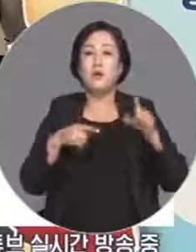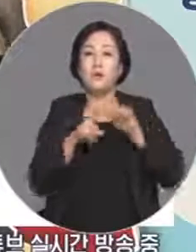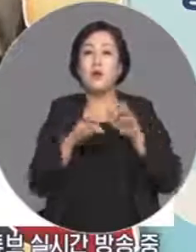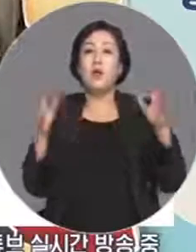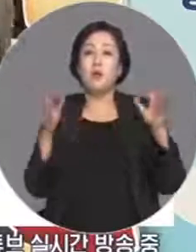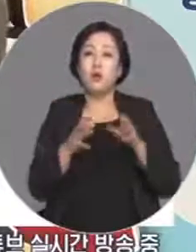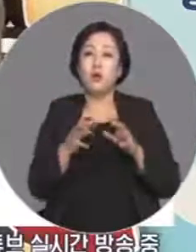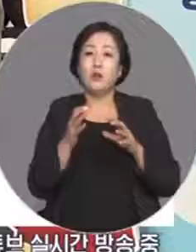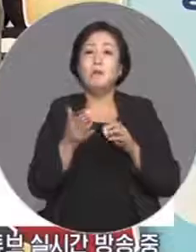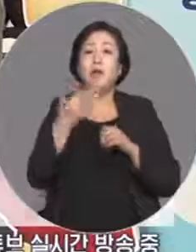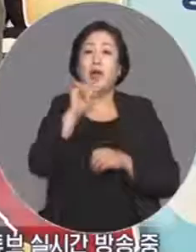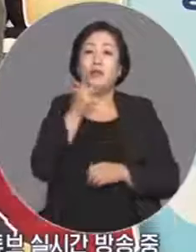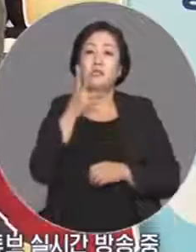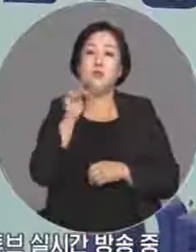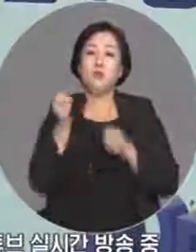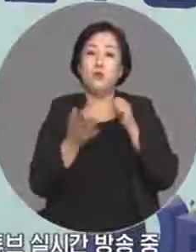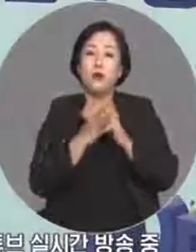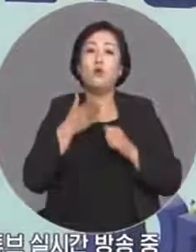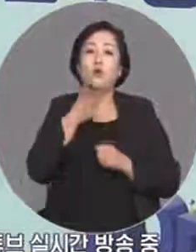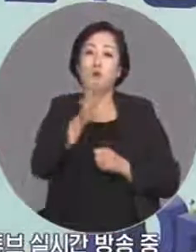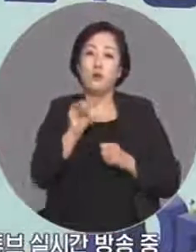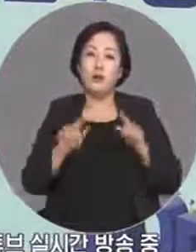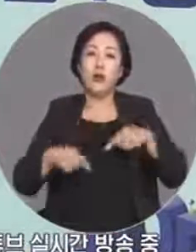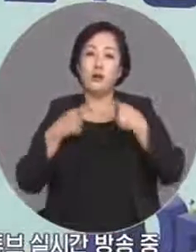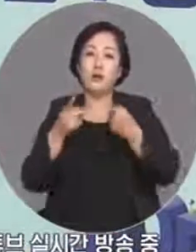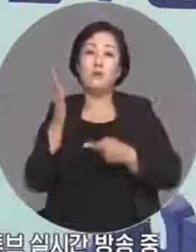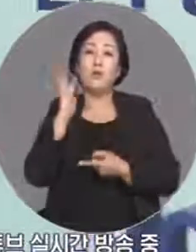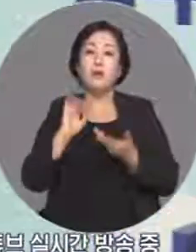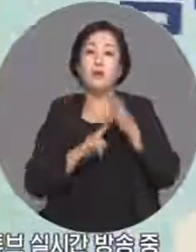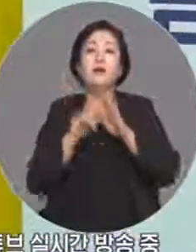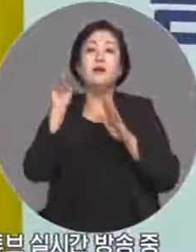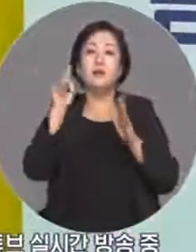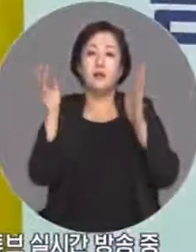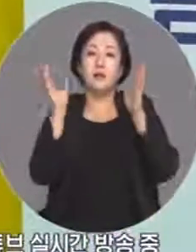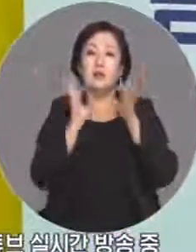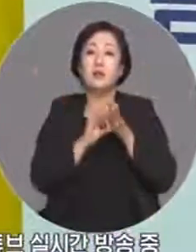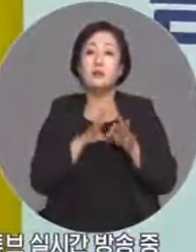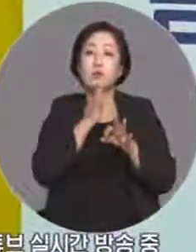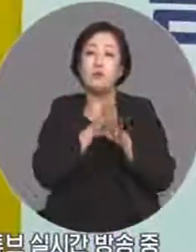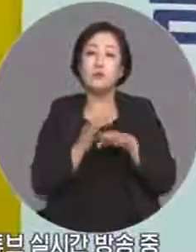스타트업 포럼과 NC소프트 등 전문가들의 강연이 내일까지 이어집니다.